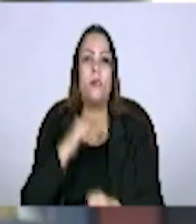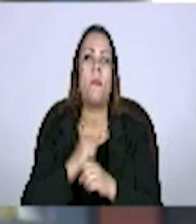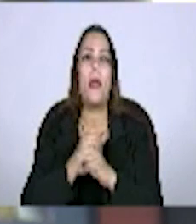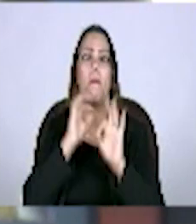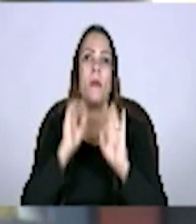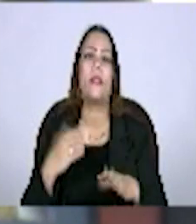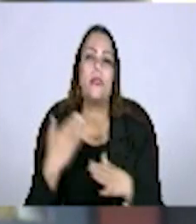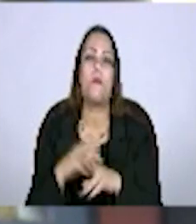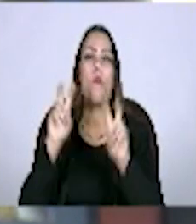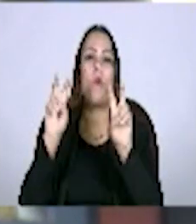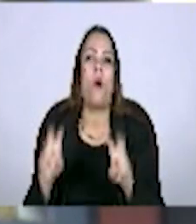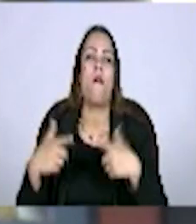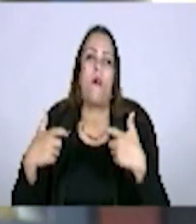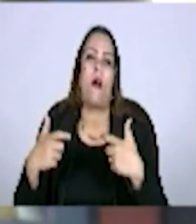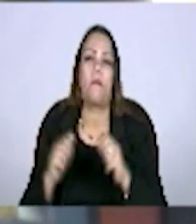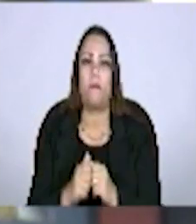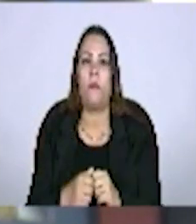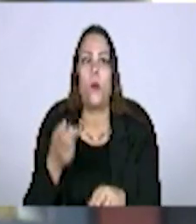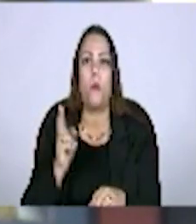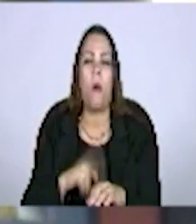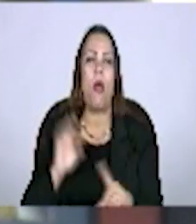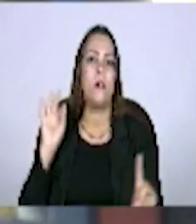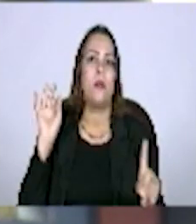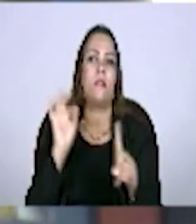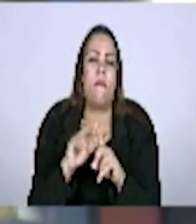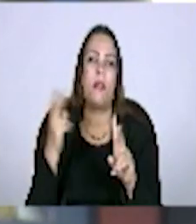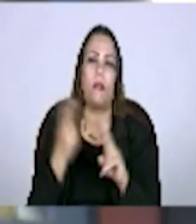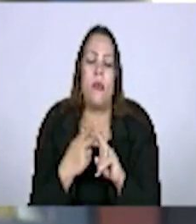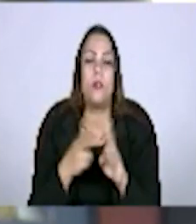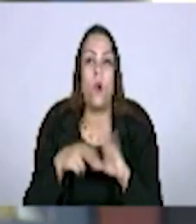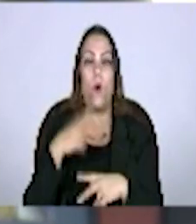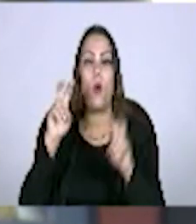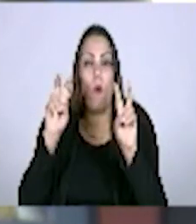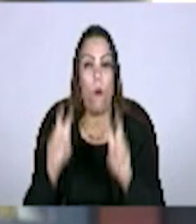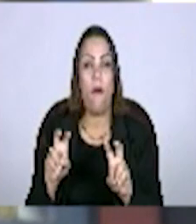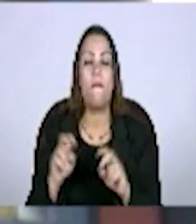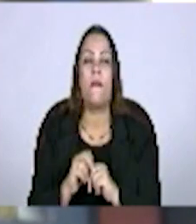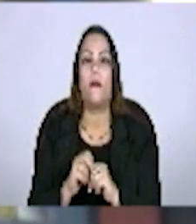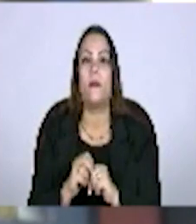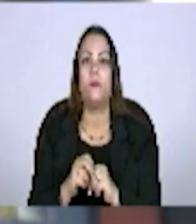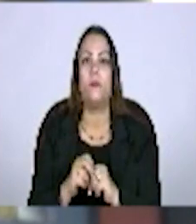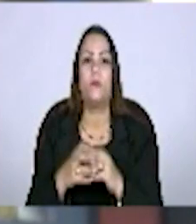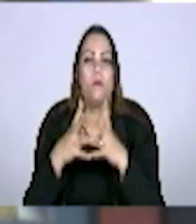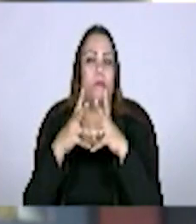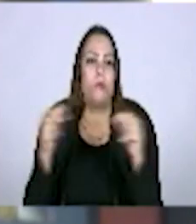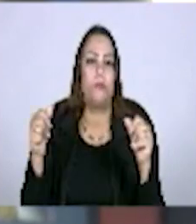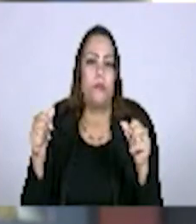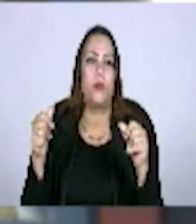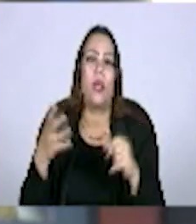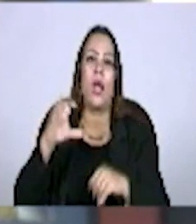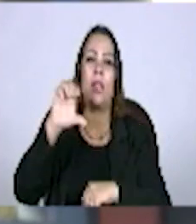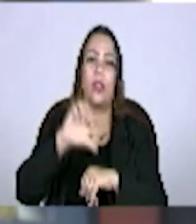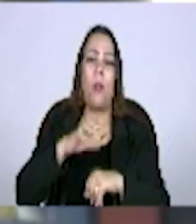لايقاف الحرب وايقاف استهداف المد وايقاف تدمير البنيه